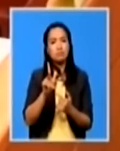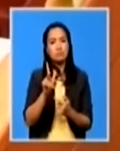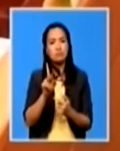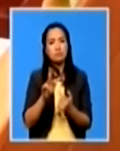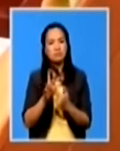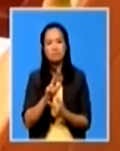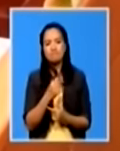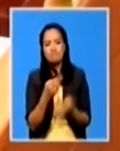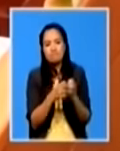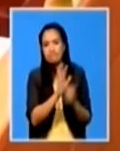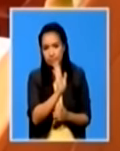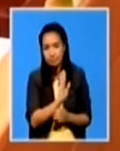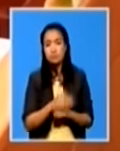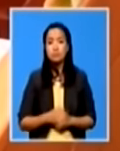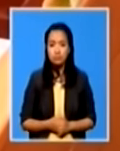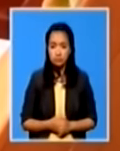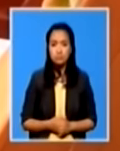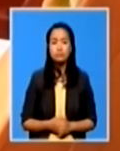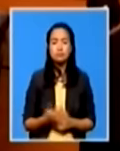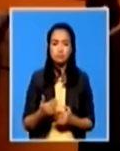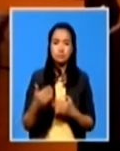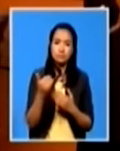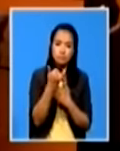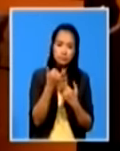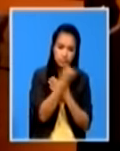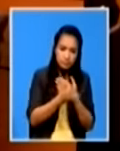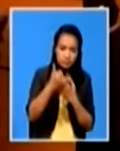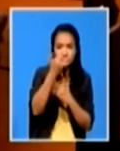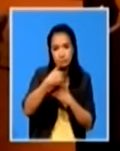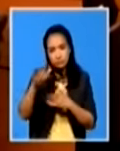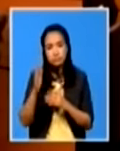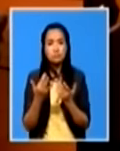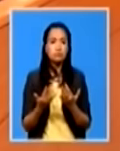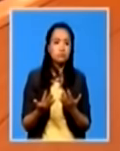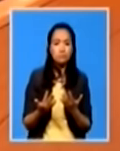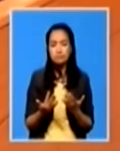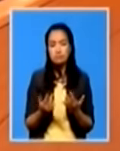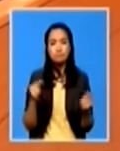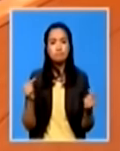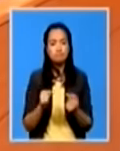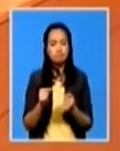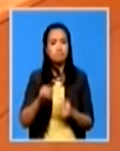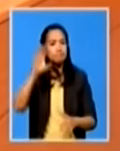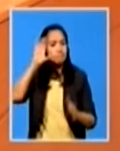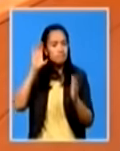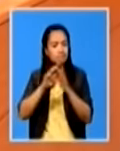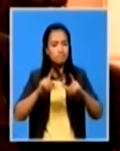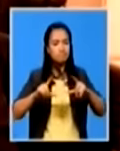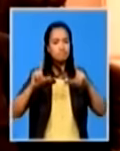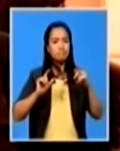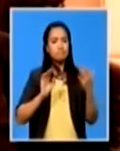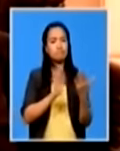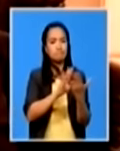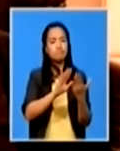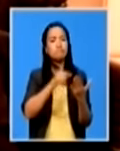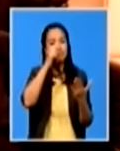คุณภาพนะครับที่หลายฝ่ายทั้งในและต่างประเทศตั้งหน้าตั้งตารอเพราะจะส่งผลต่อภาพลักษณ์ของประเทศและความเชื่อมั่นนะ